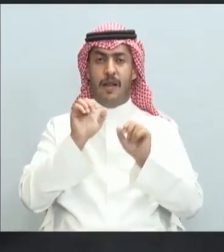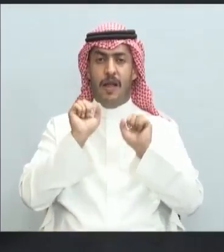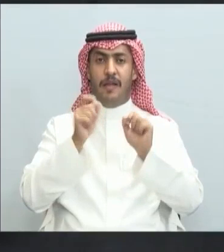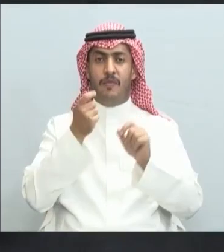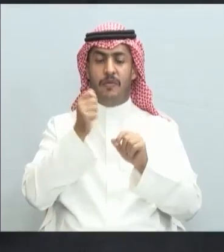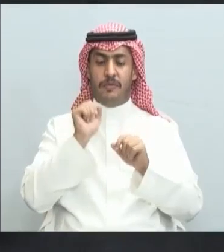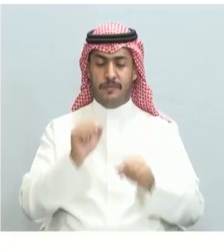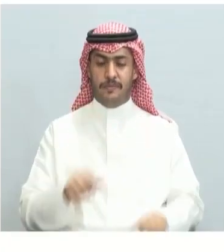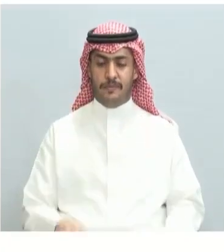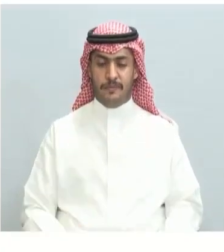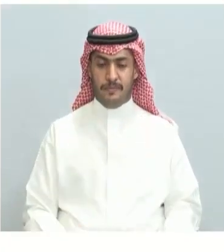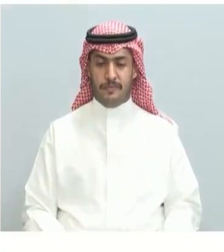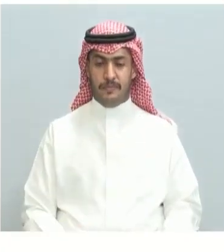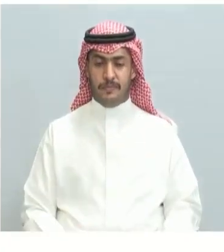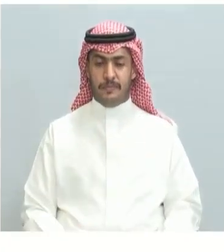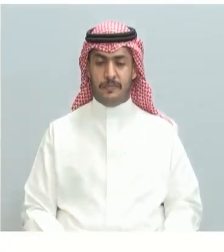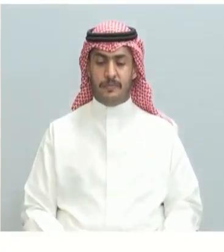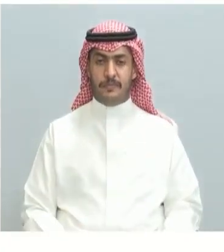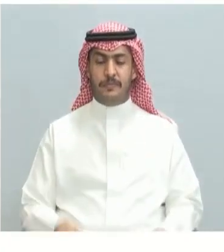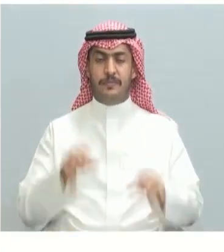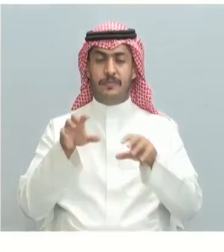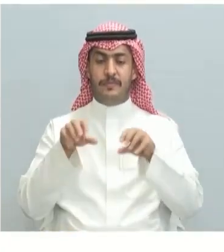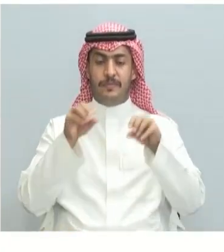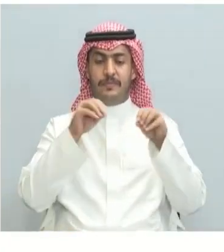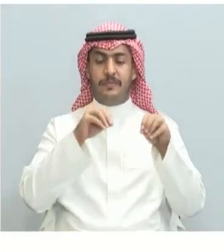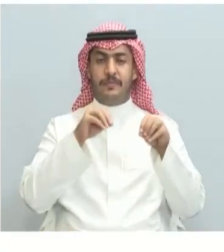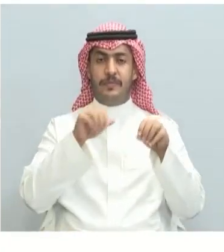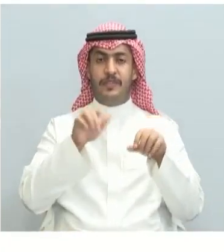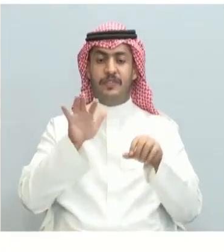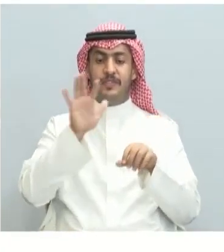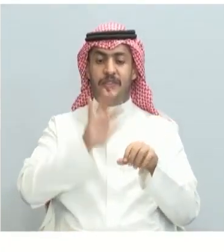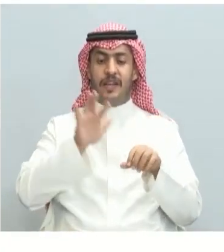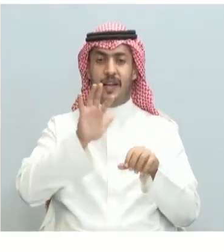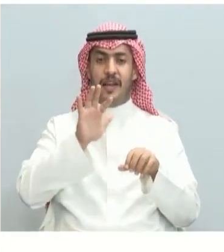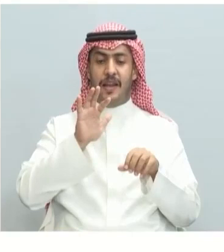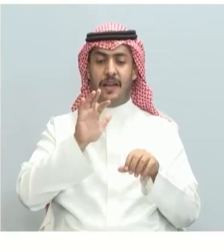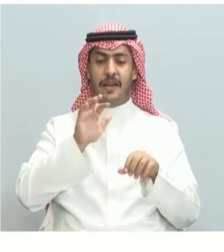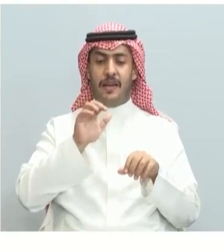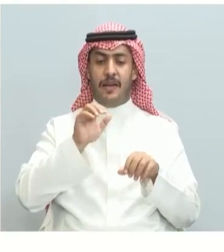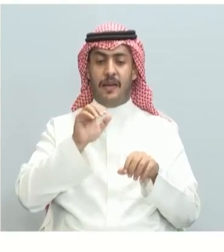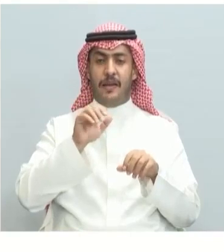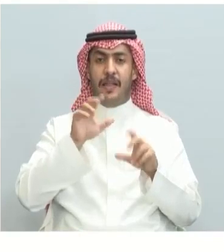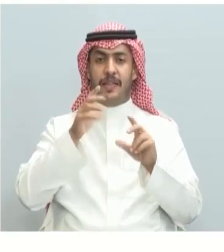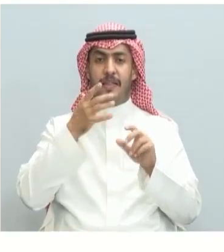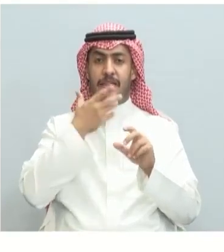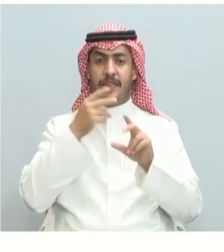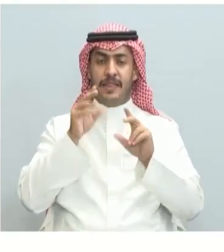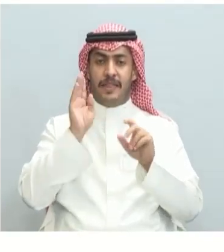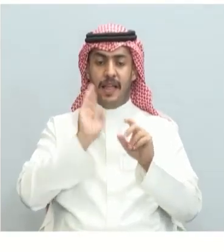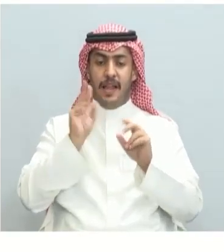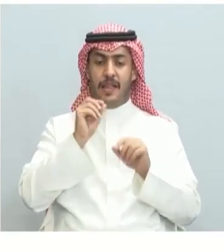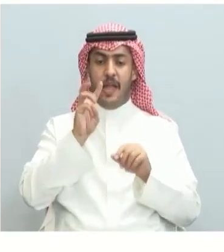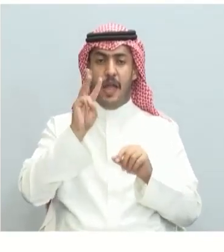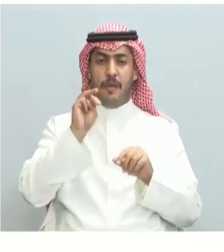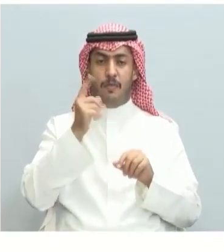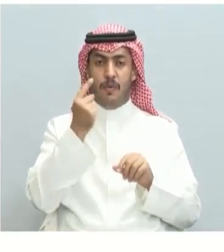النق انتقلنا بعدها الى شكل مقياس التقليدي الا وهو ام 1